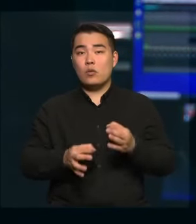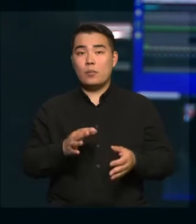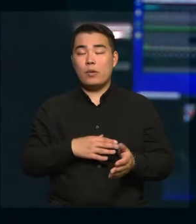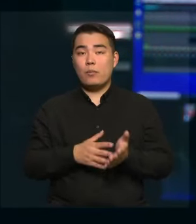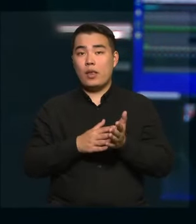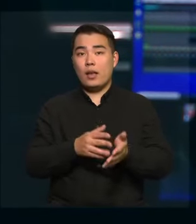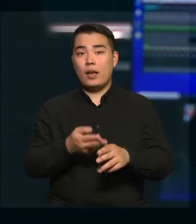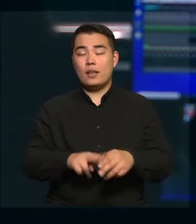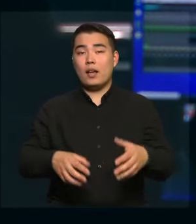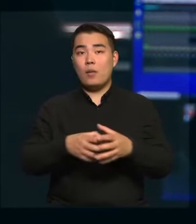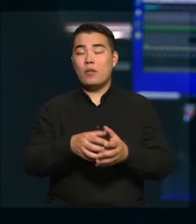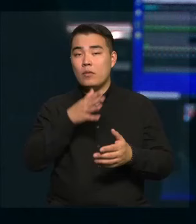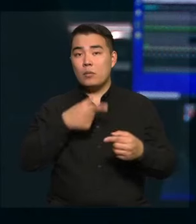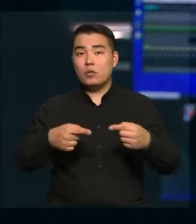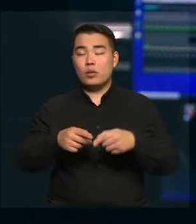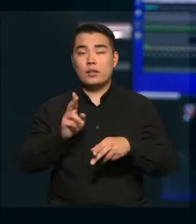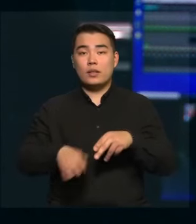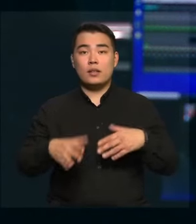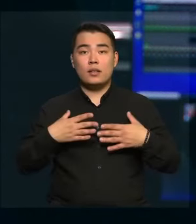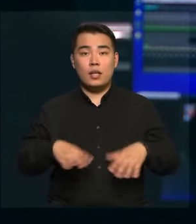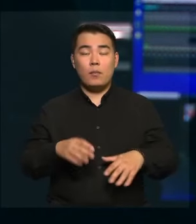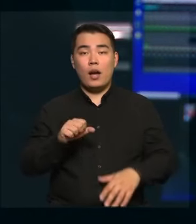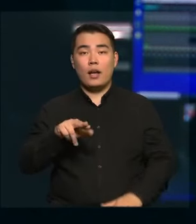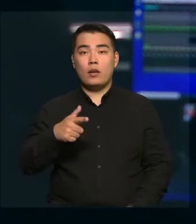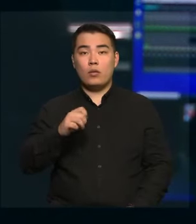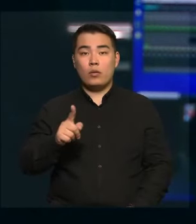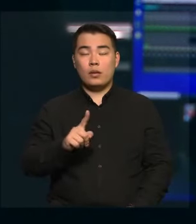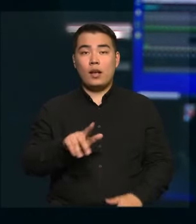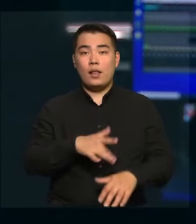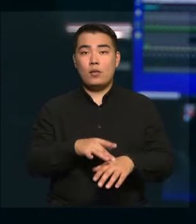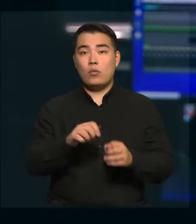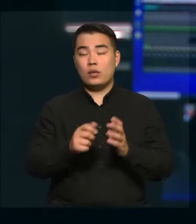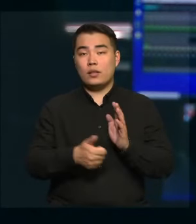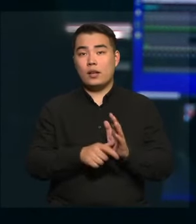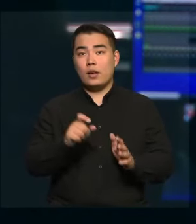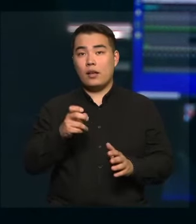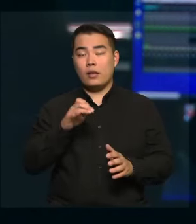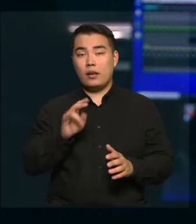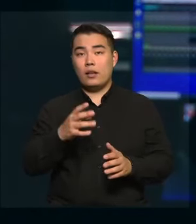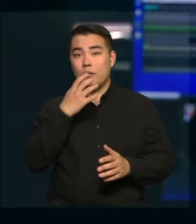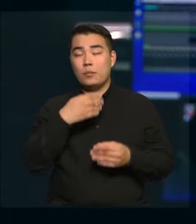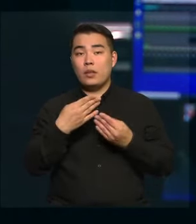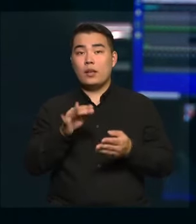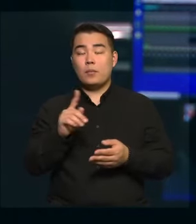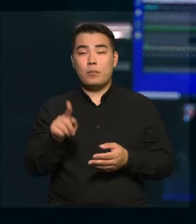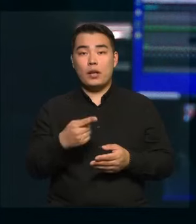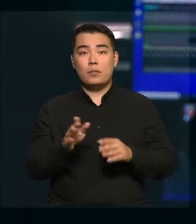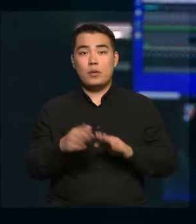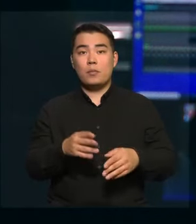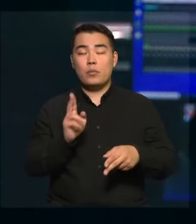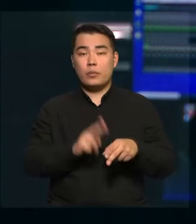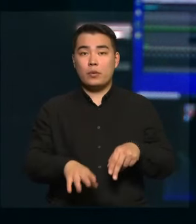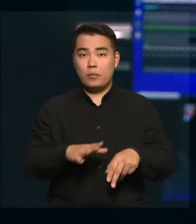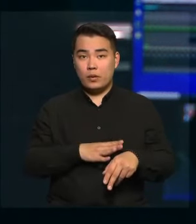жүктелген міндетті дер кезінде аяқтамаған. Айта кетейік, Аягөз қаласына 16 қазан күні жылу беріліп, бір сағаттан кейін өшіп